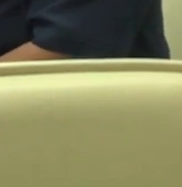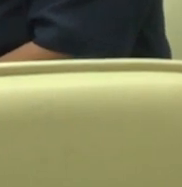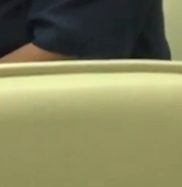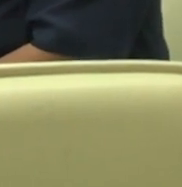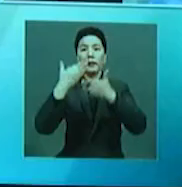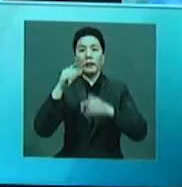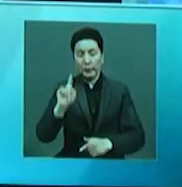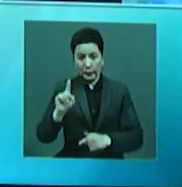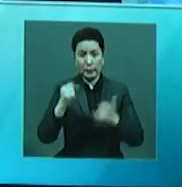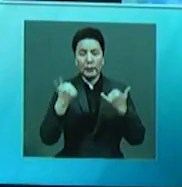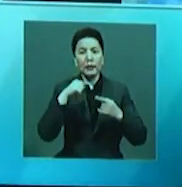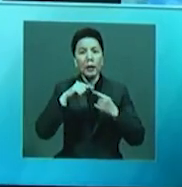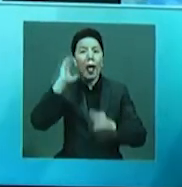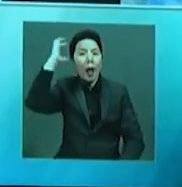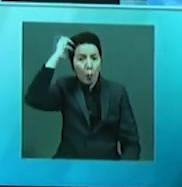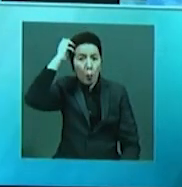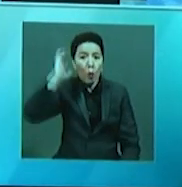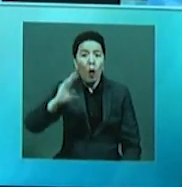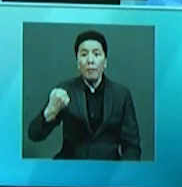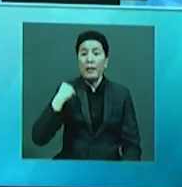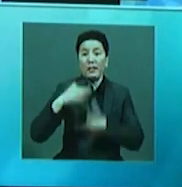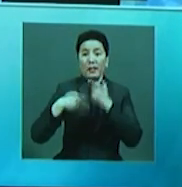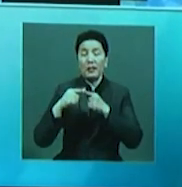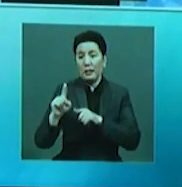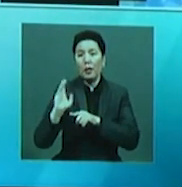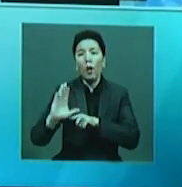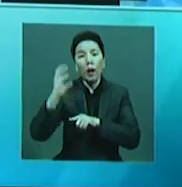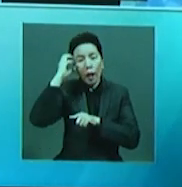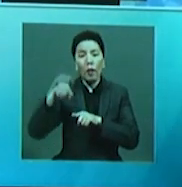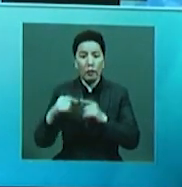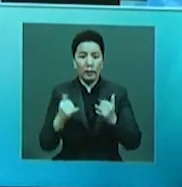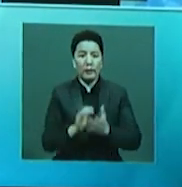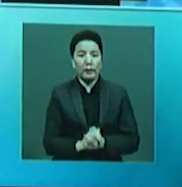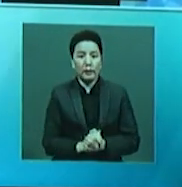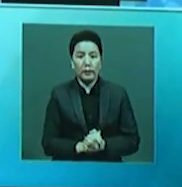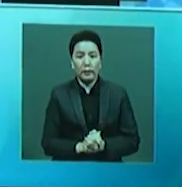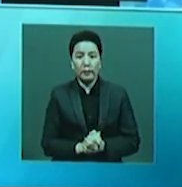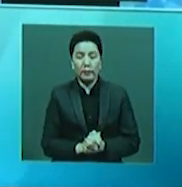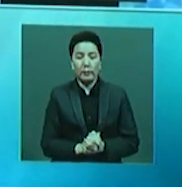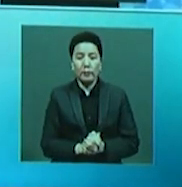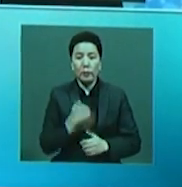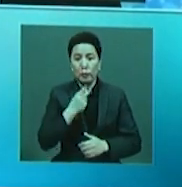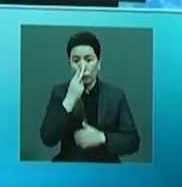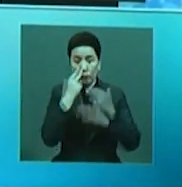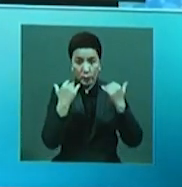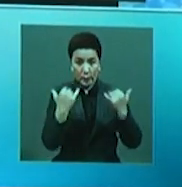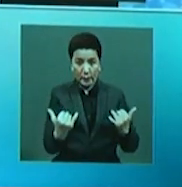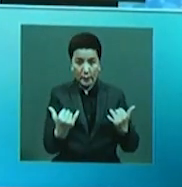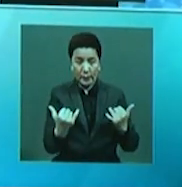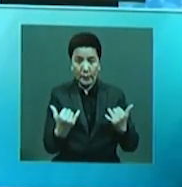5จังหวัดได้แก่จังหวัดสมุทรสาครจังหวัดระยองจังหวัดสมุทรปราการจังหวัดจันทบุรีและจังหวัดช